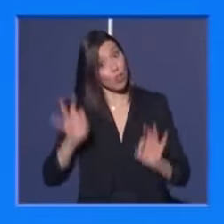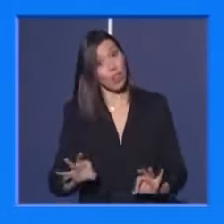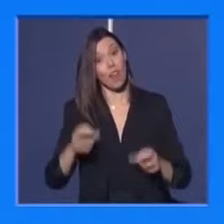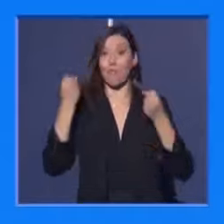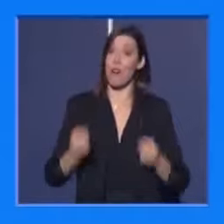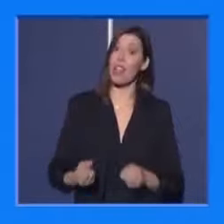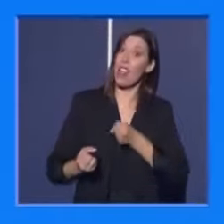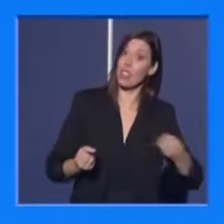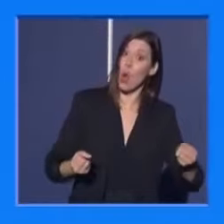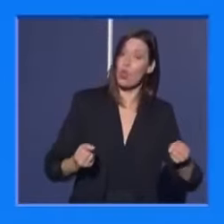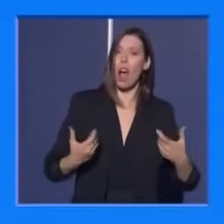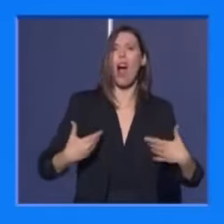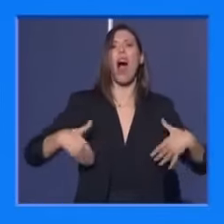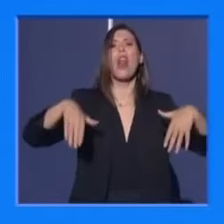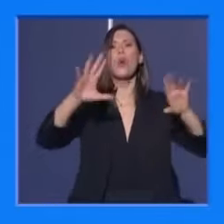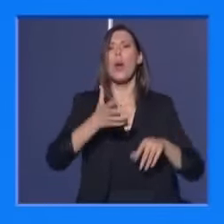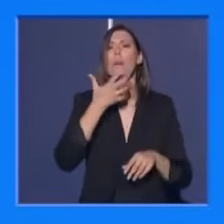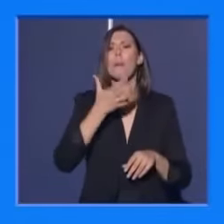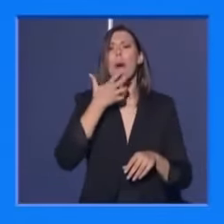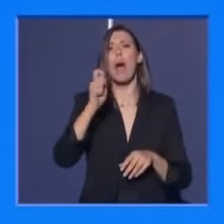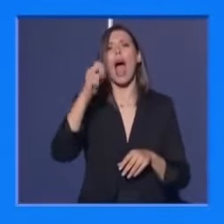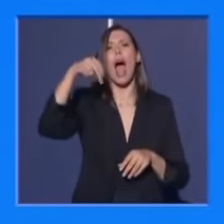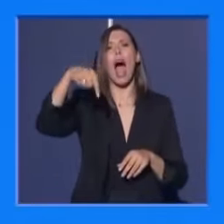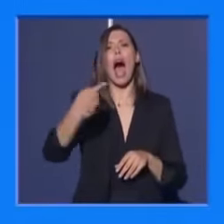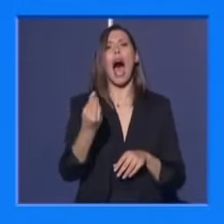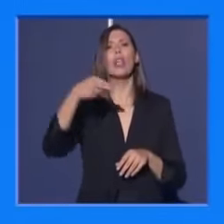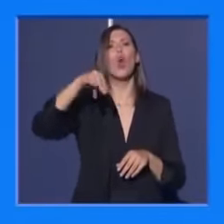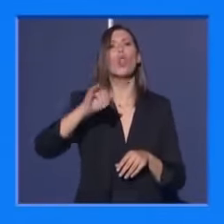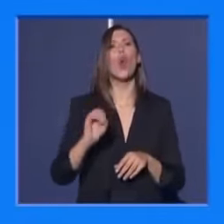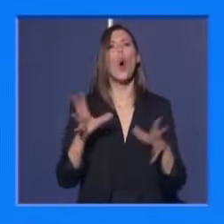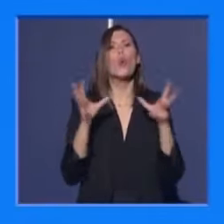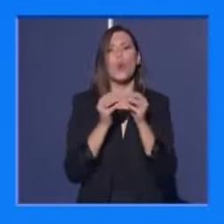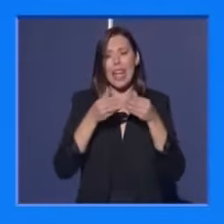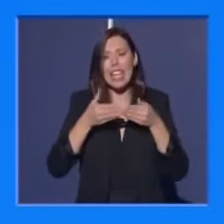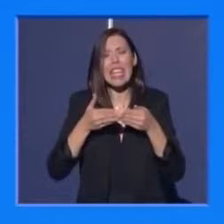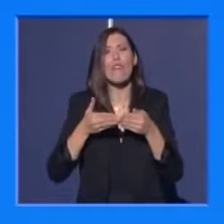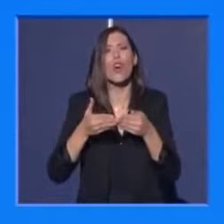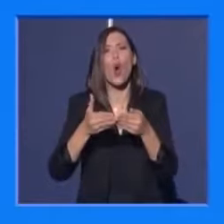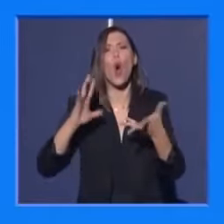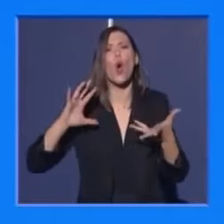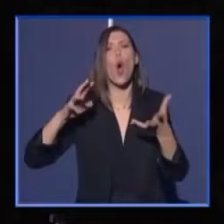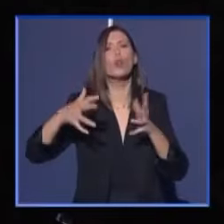πατέρα Αντώνιο δεν σεβάστηκαν. Τον άνθρωπο που λειτουργεί την κυβωτό του κόσμου και περιθάλπει παιδιά